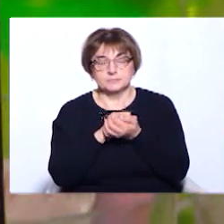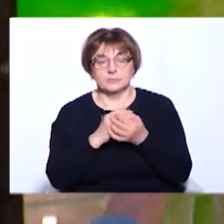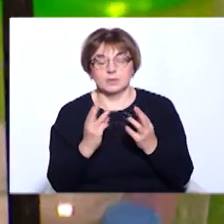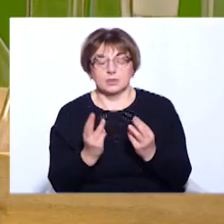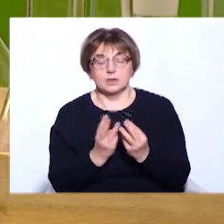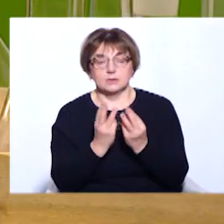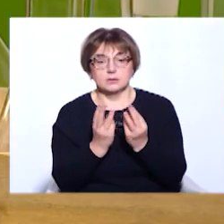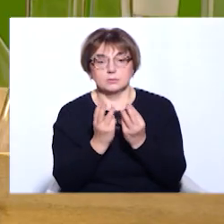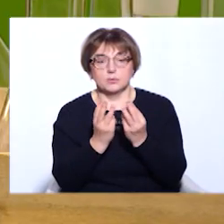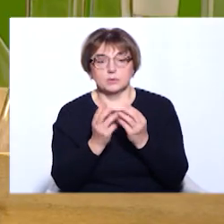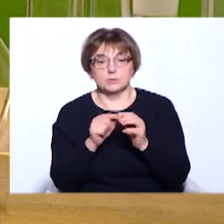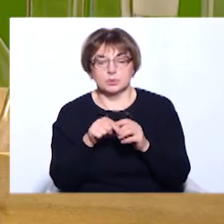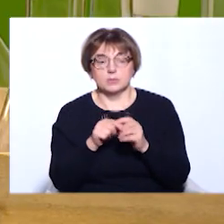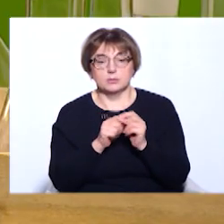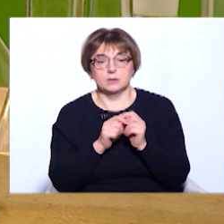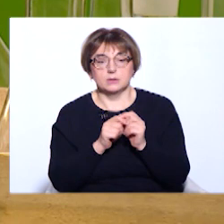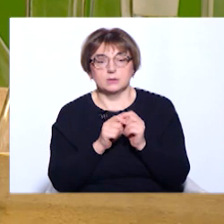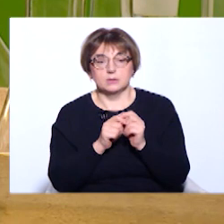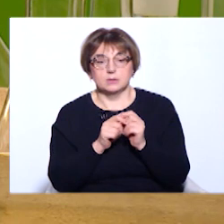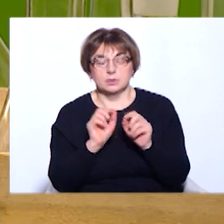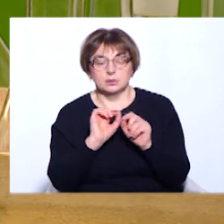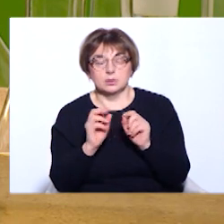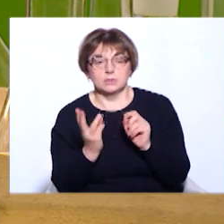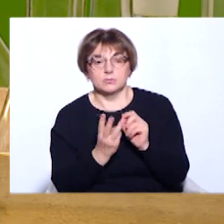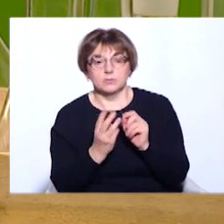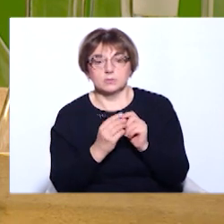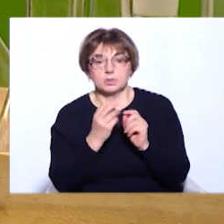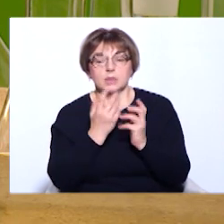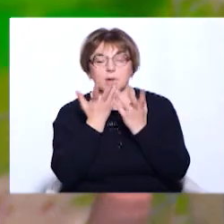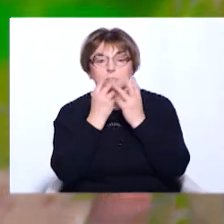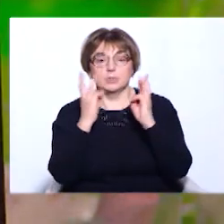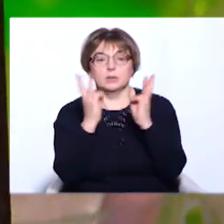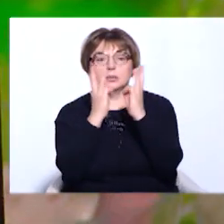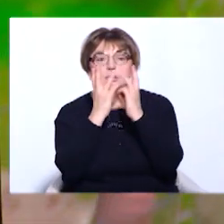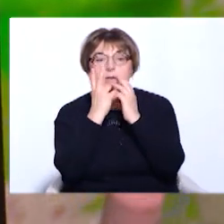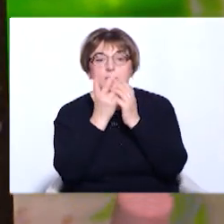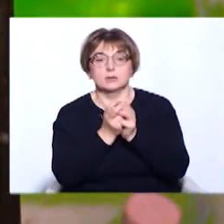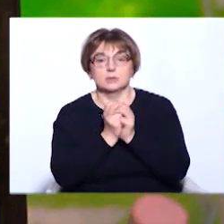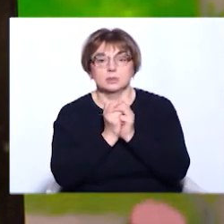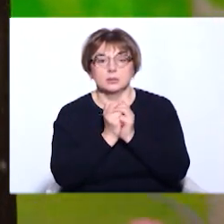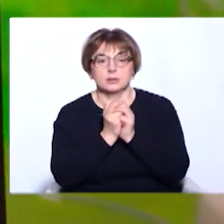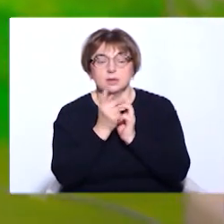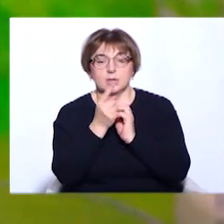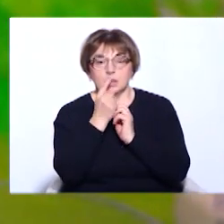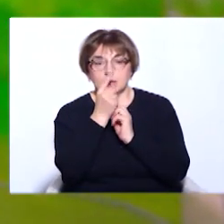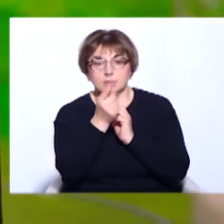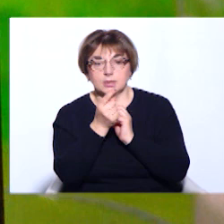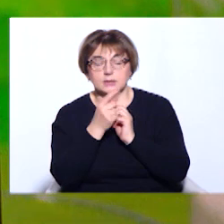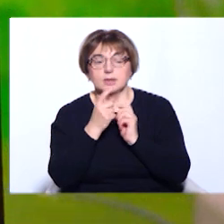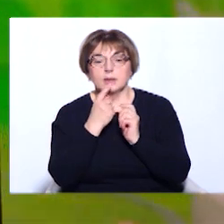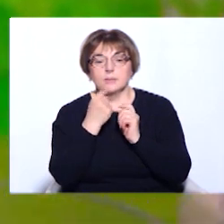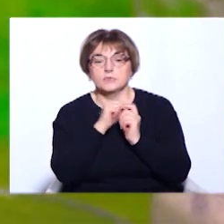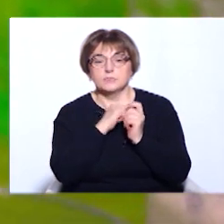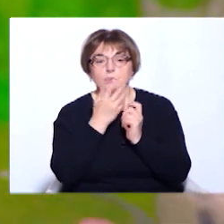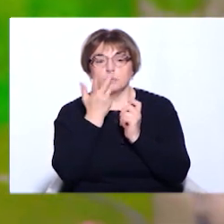პატარა კრისტალები და ნახოთ შაბიამანი რა ფერის ალით დაიწვევა. თქვენ დაინახეთ,